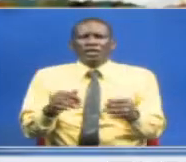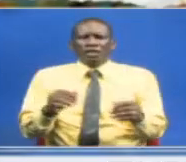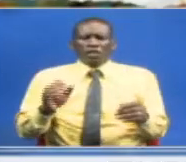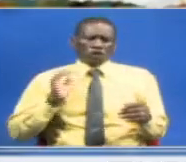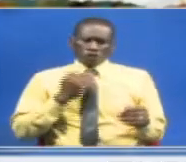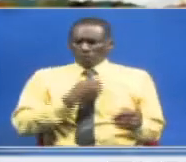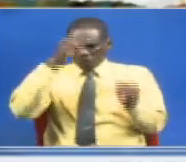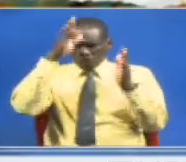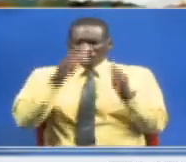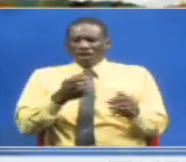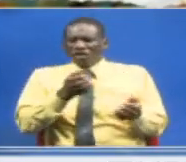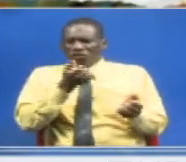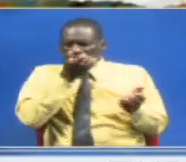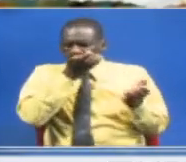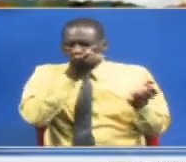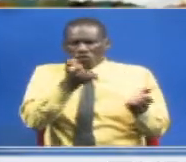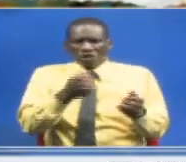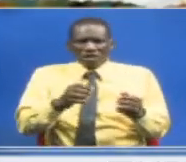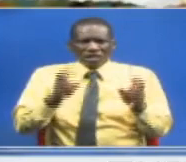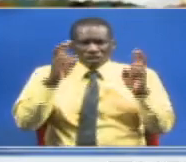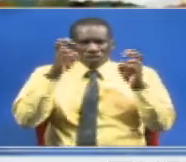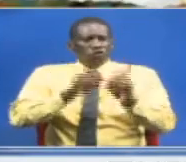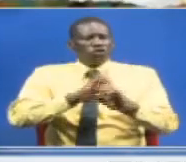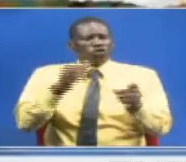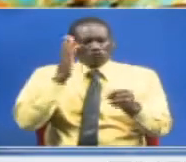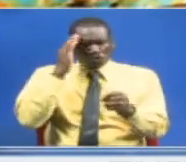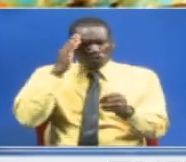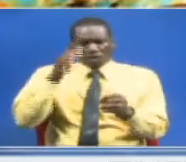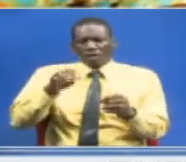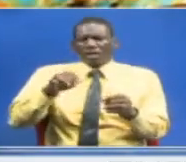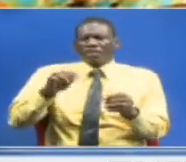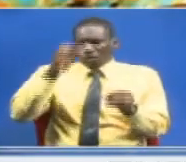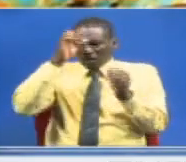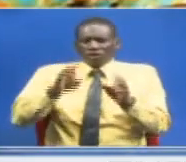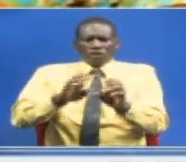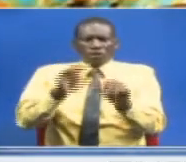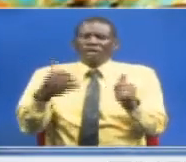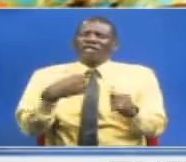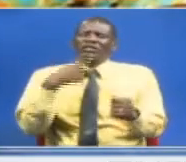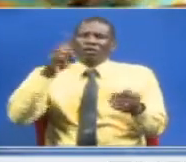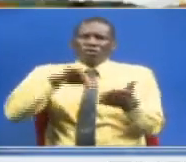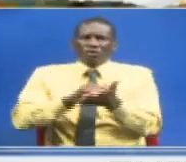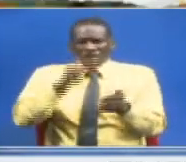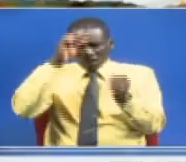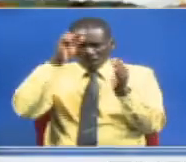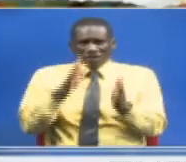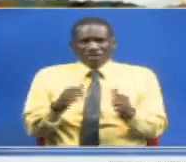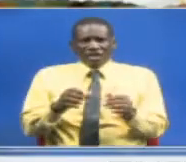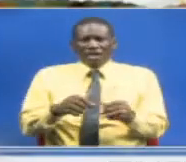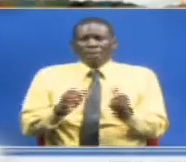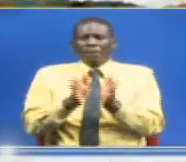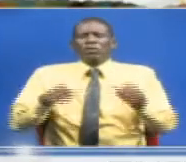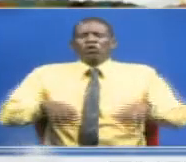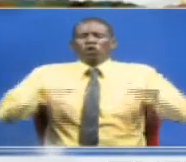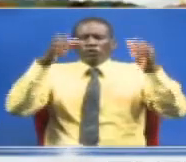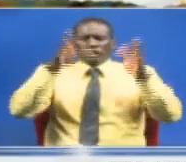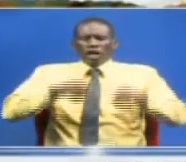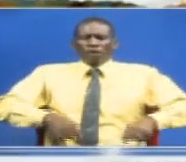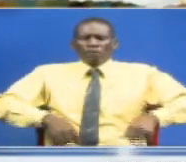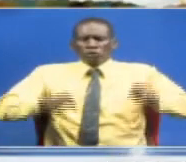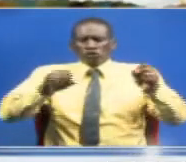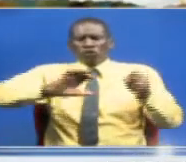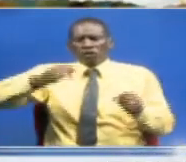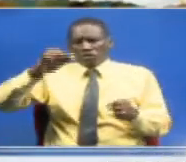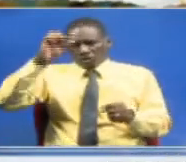limetupilia mbali madai ya kukosa kumtambua Mwangaza vilivyo, likisema kuwa magavana ni maafisa wa umma na wakuu wa serikali za